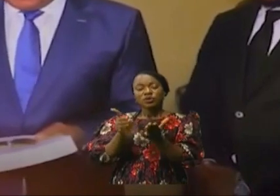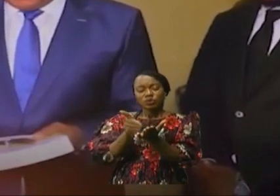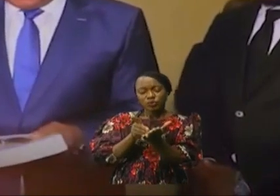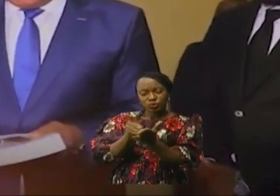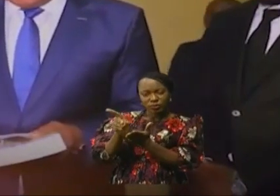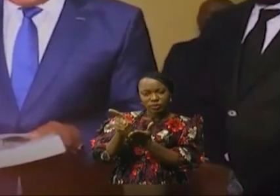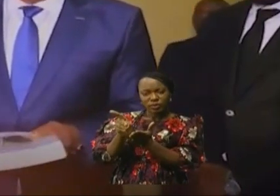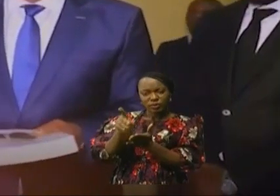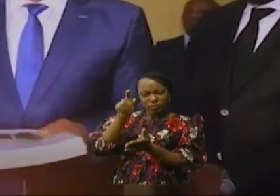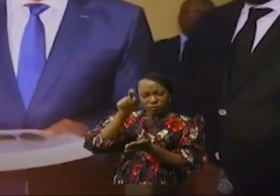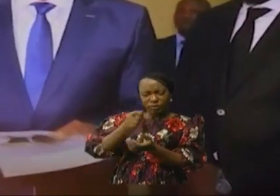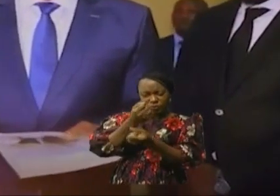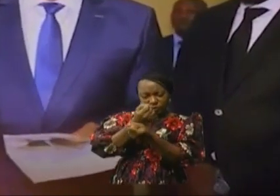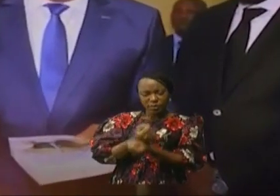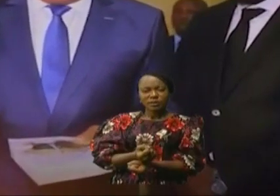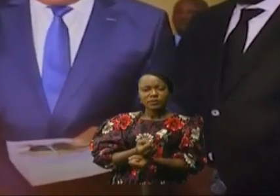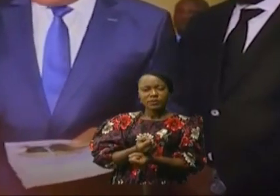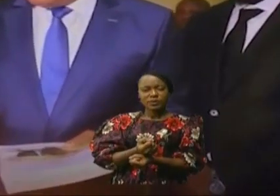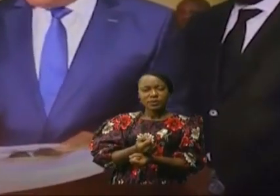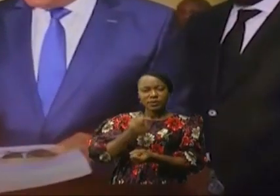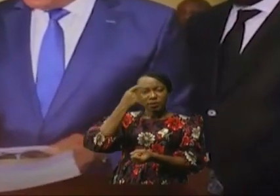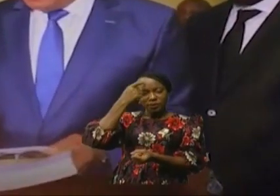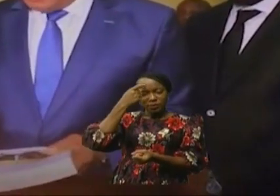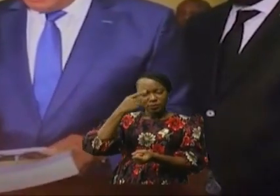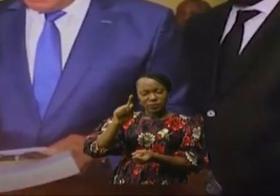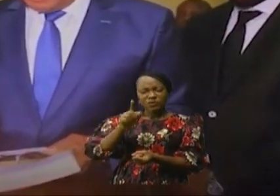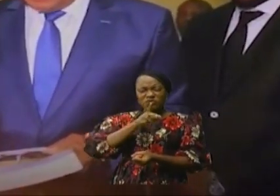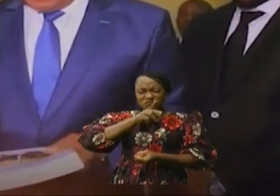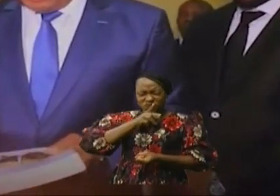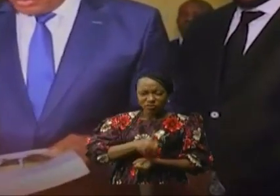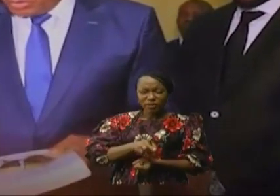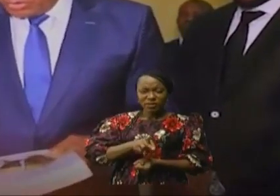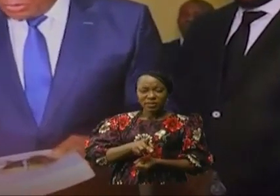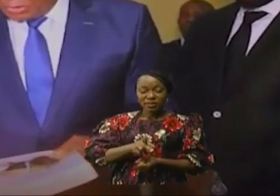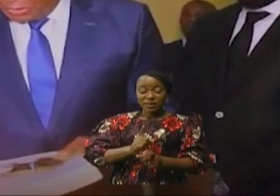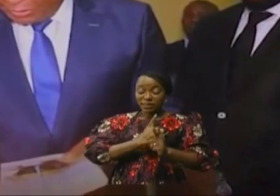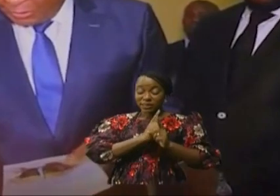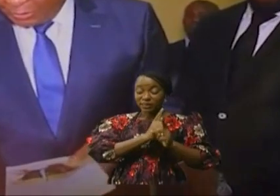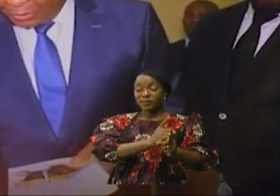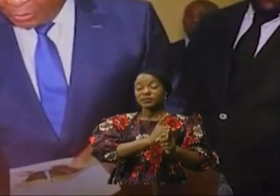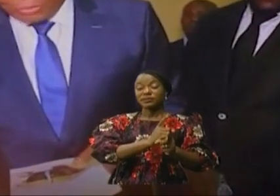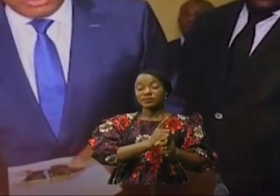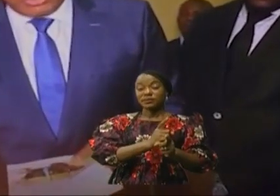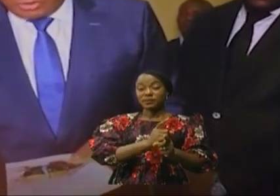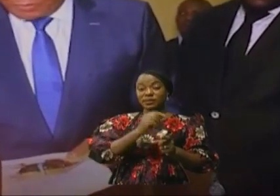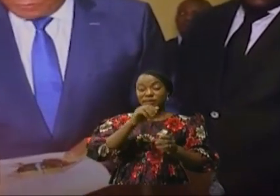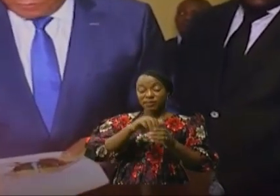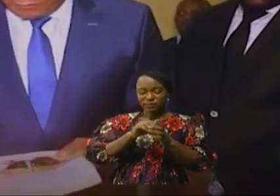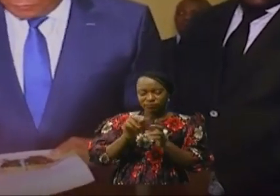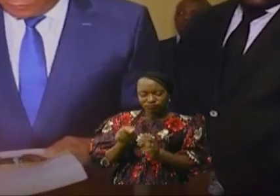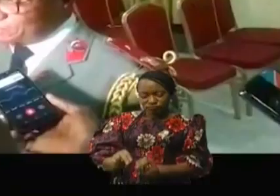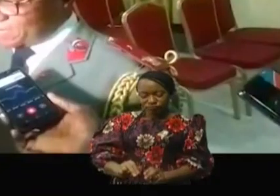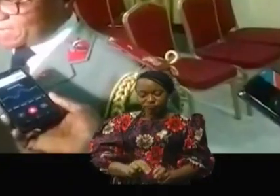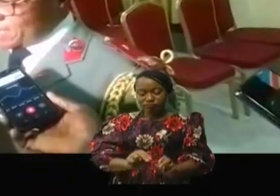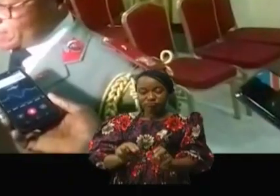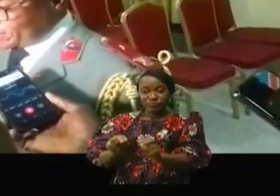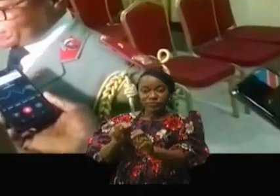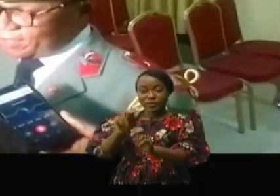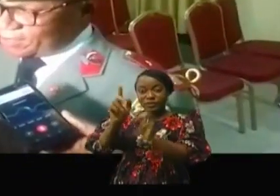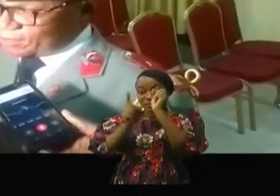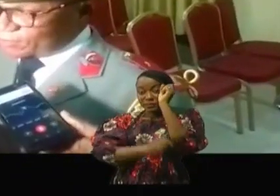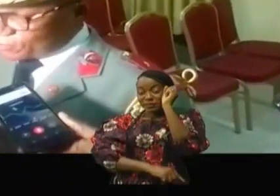être respectés pour la sérénité et la sécurité de la procédure